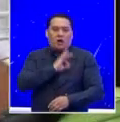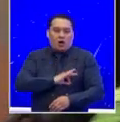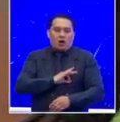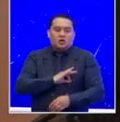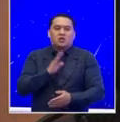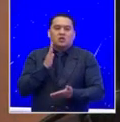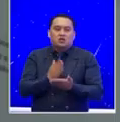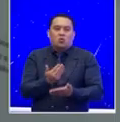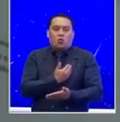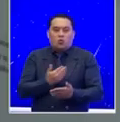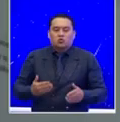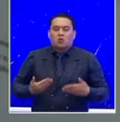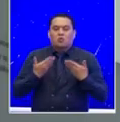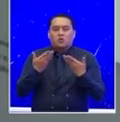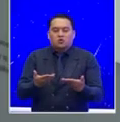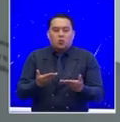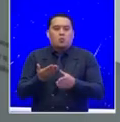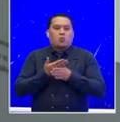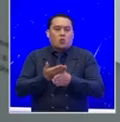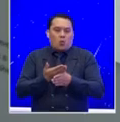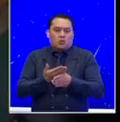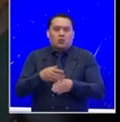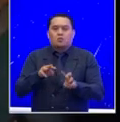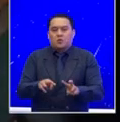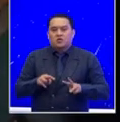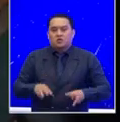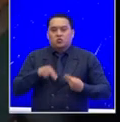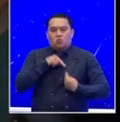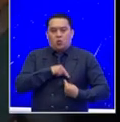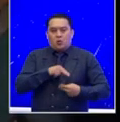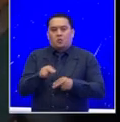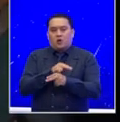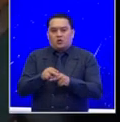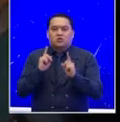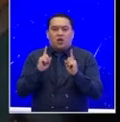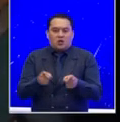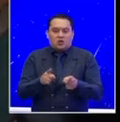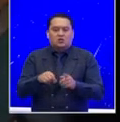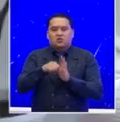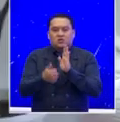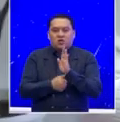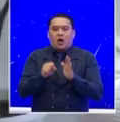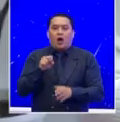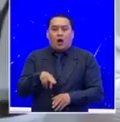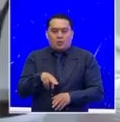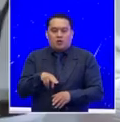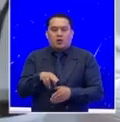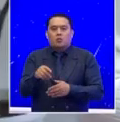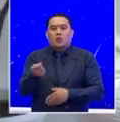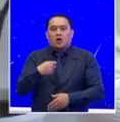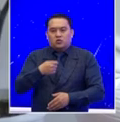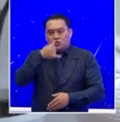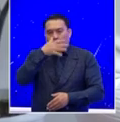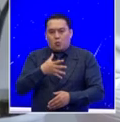однако претендующих на помощь от государства. В связи с этим Министерством труда внесены поправки, согласно которым с 16 апреля на пособие не